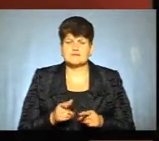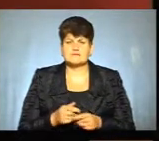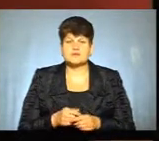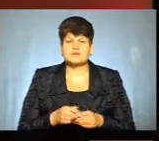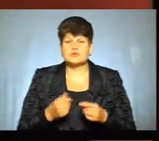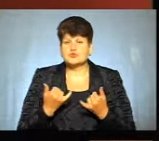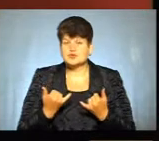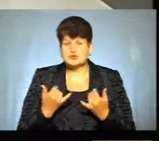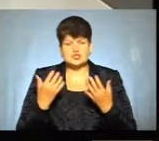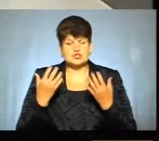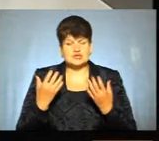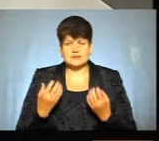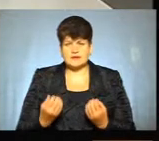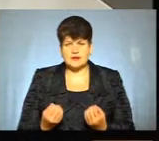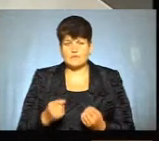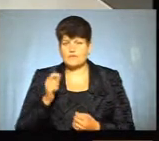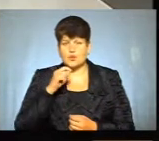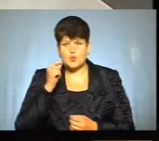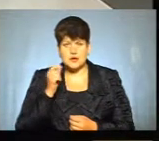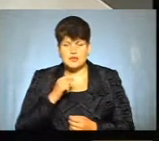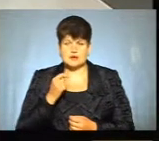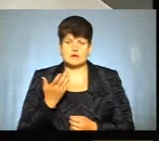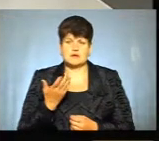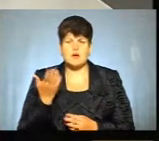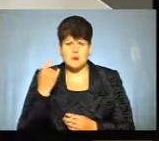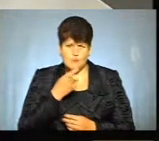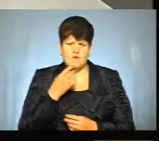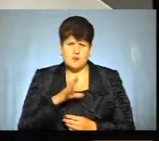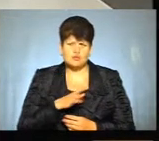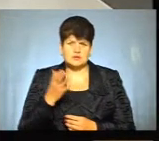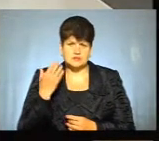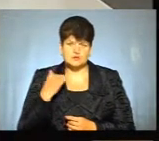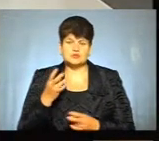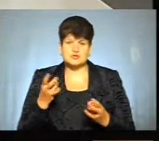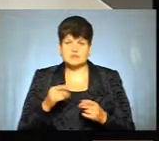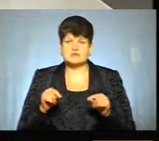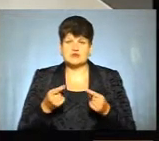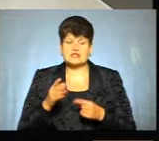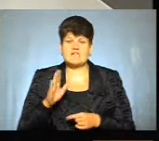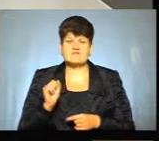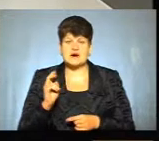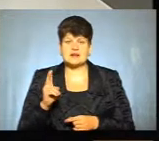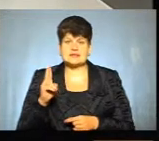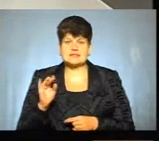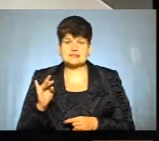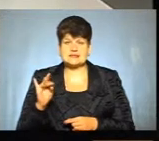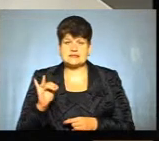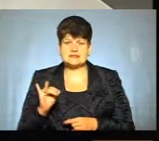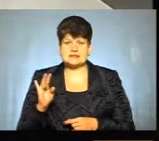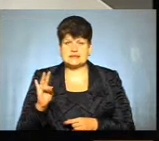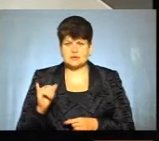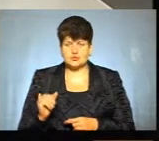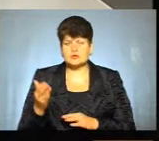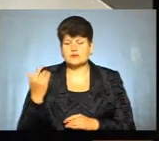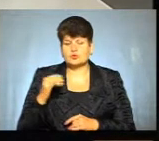день, скажімо так, в Україні мова йшла колись про те, що треба створити вакцину. В свій час, мабуть, і були